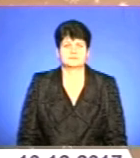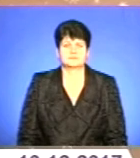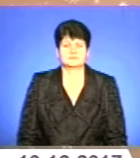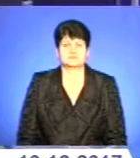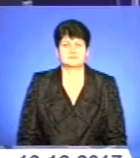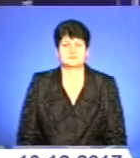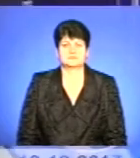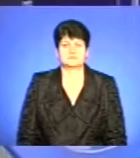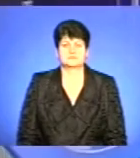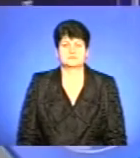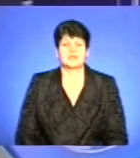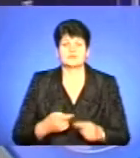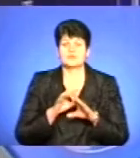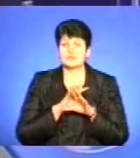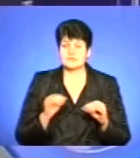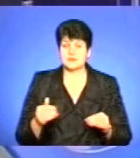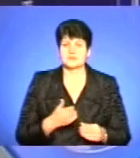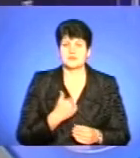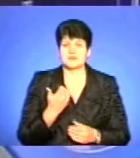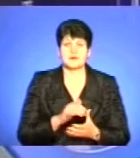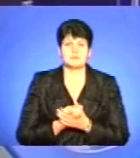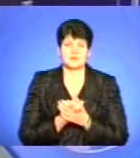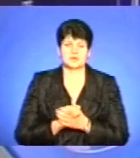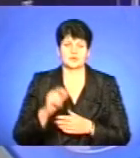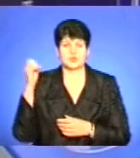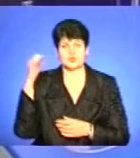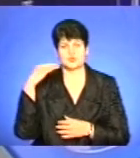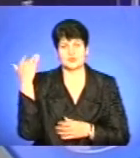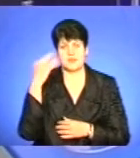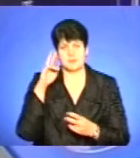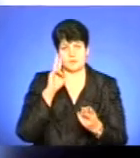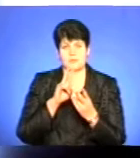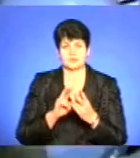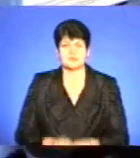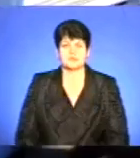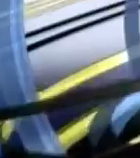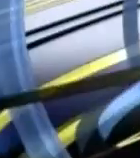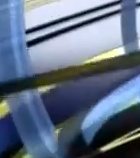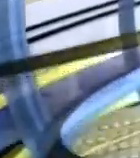На цьому у мене все. Я бажаю вам мирного і сонячного неба. Побачимось!